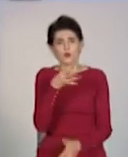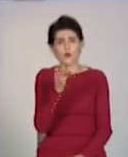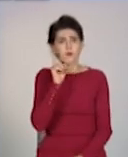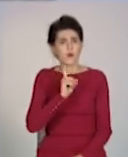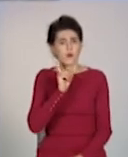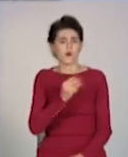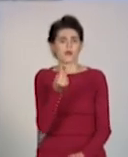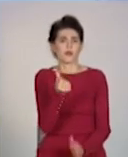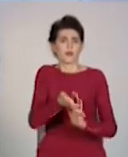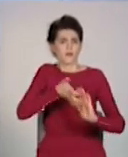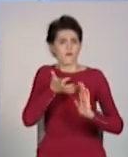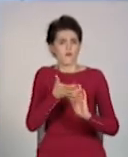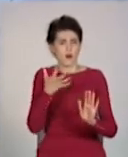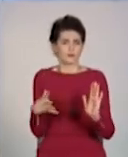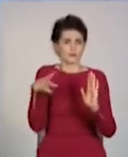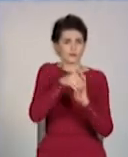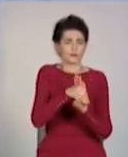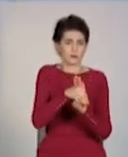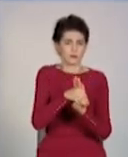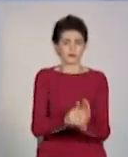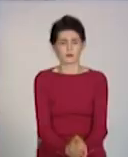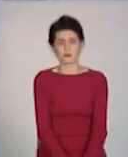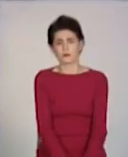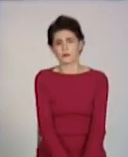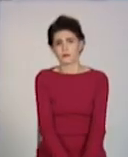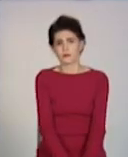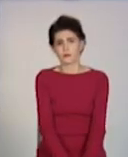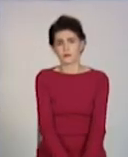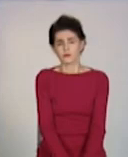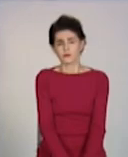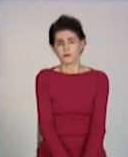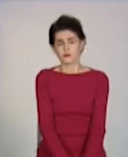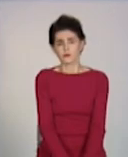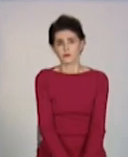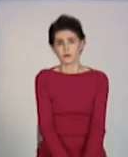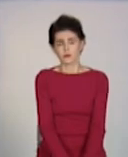гроші в міський бюджет ніхто не закладав. Максим Кондратенко, Наталя Шарай, телеканал Донбас.